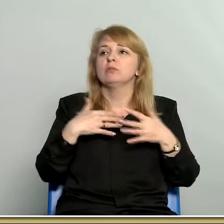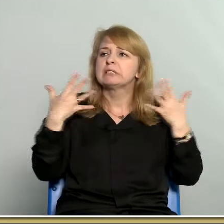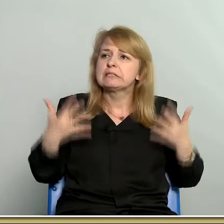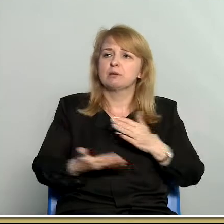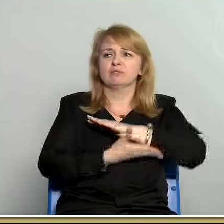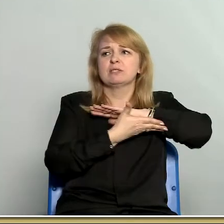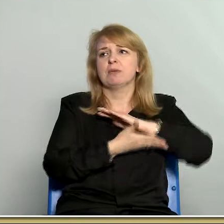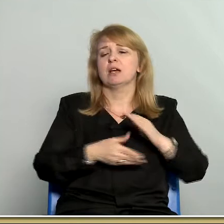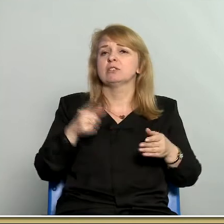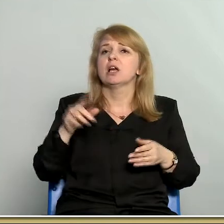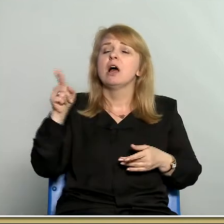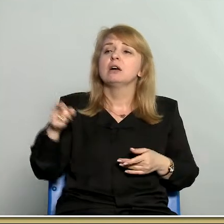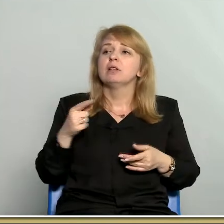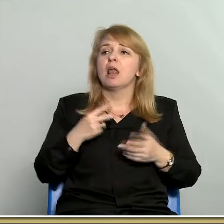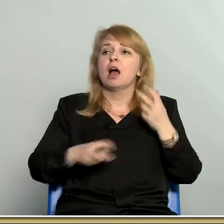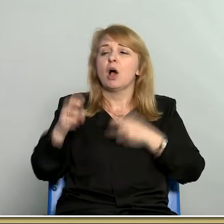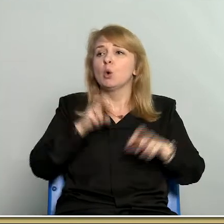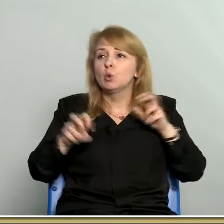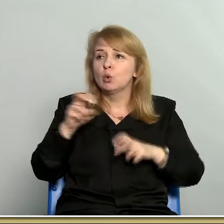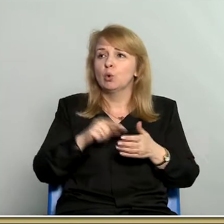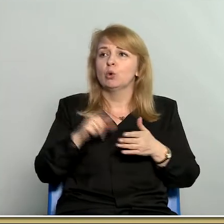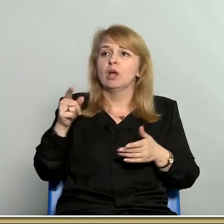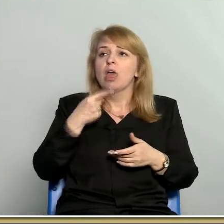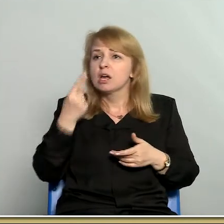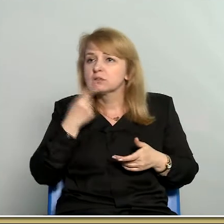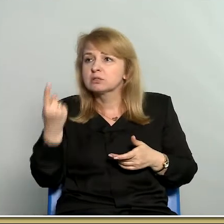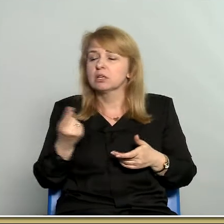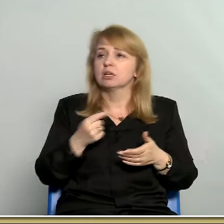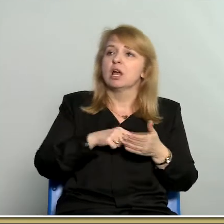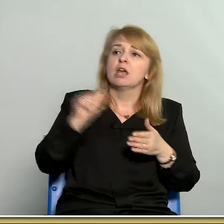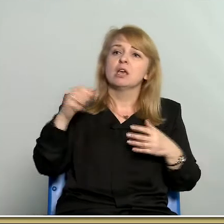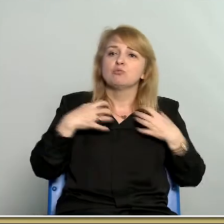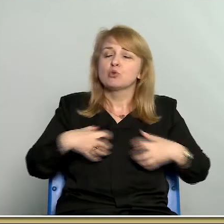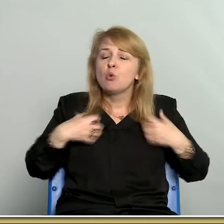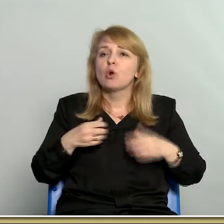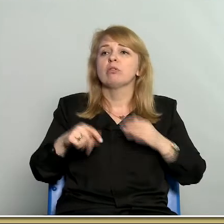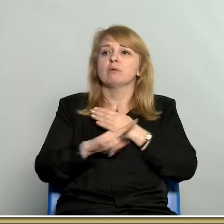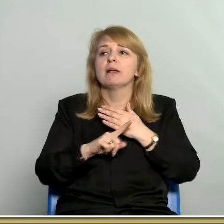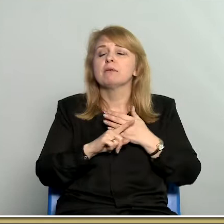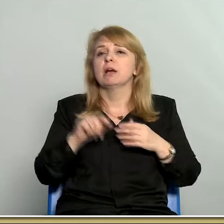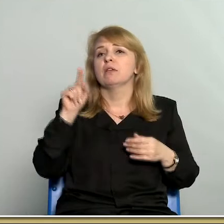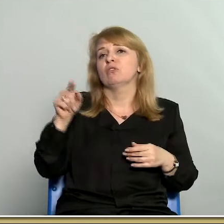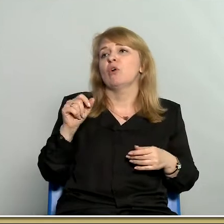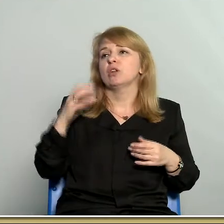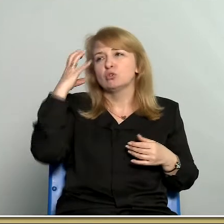wsparcie kompetencji kluczowych. Mam tu na myśli języki, nauki przyrodniczo-matematyczne i zdolności ICT.